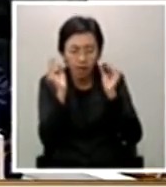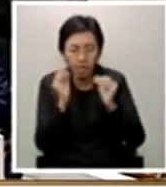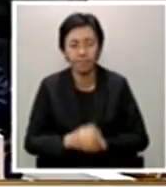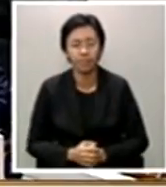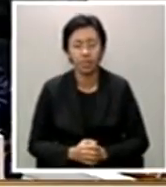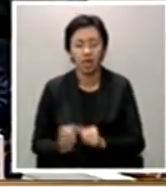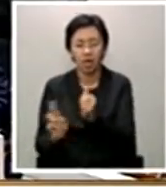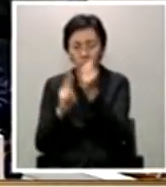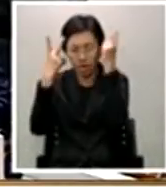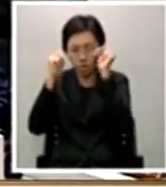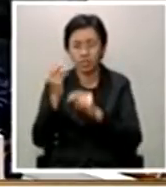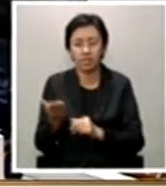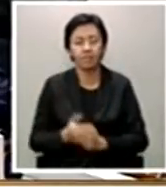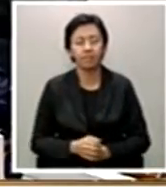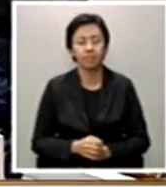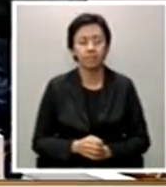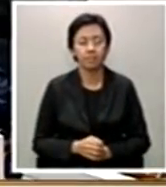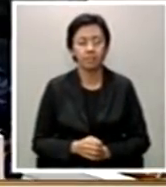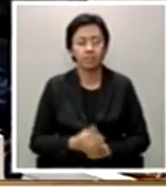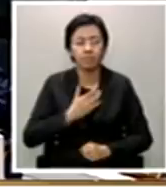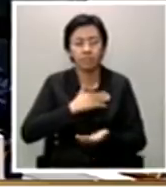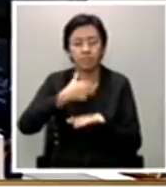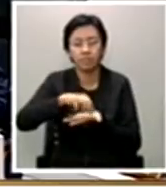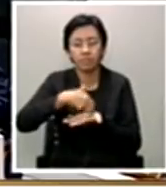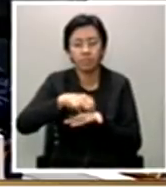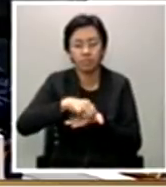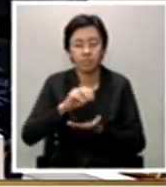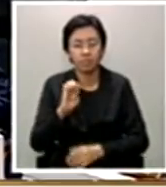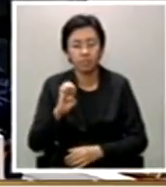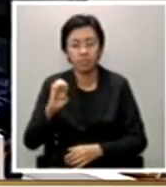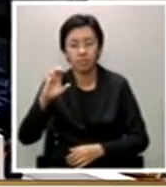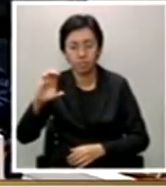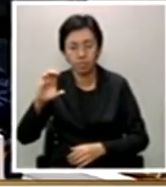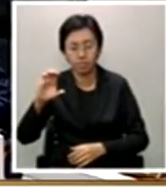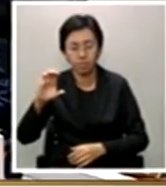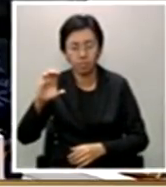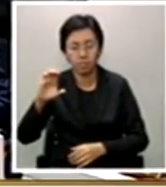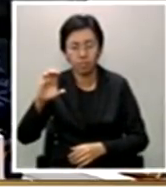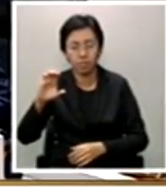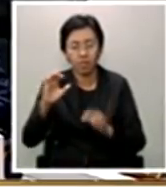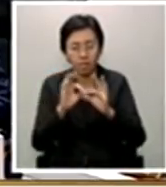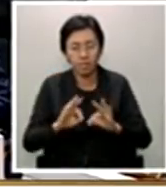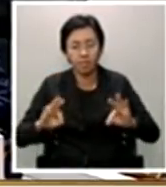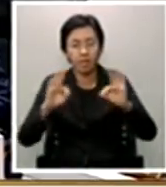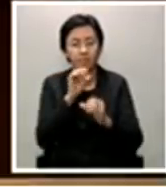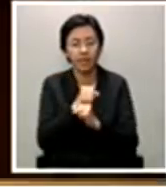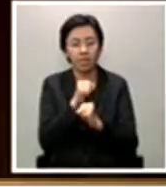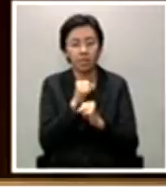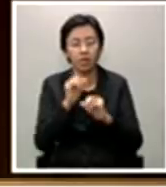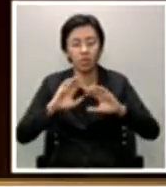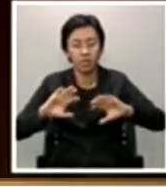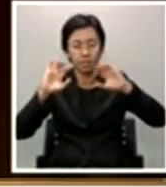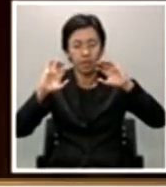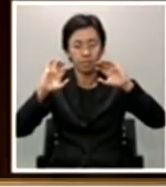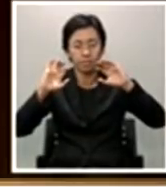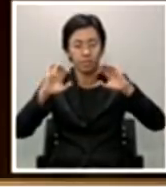รองนายกครับ ด้วยความเคารพนะครับผมกำลังเรียนว่า EEC เป็นชิ้นงานสำคัญของรัฐบาลและเป็น